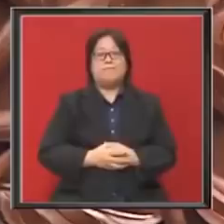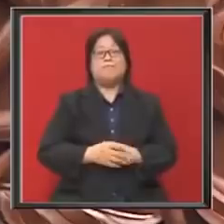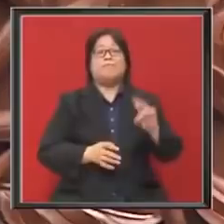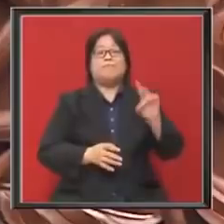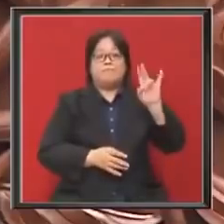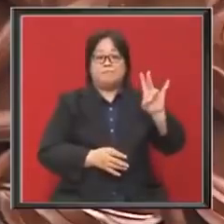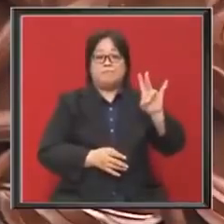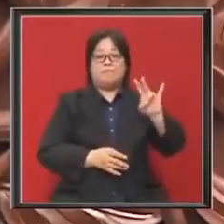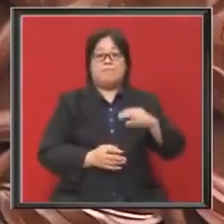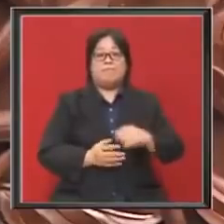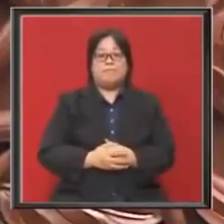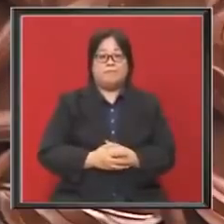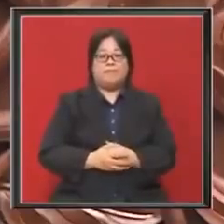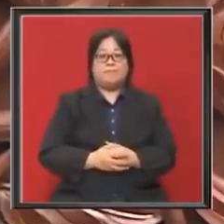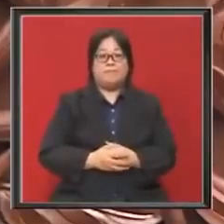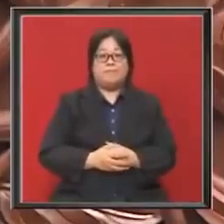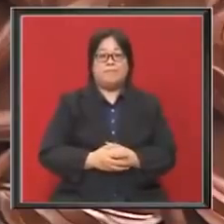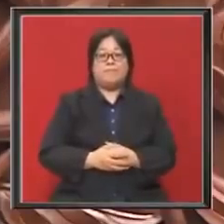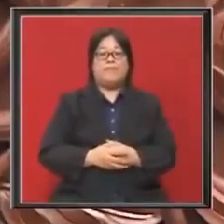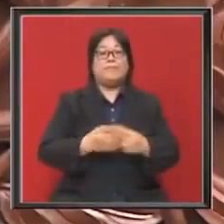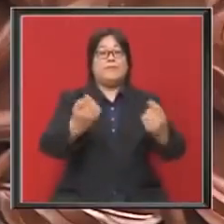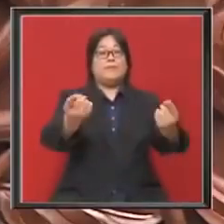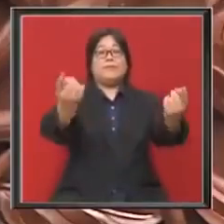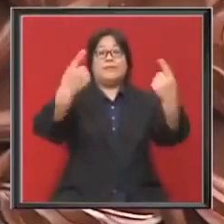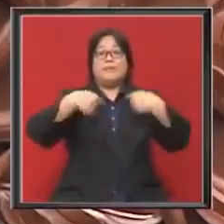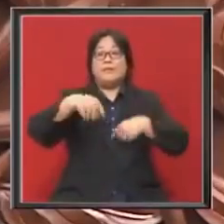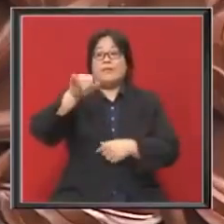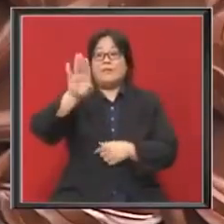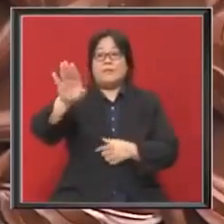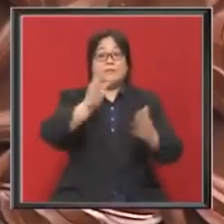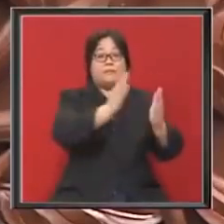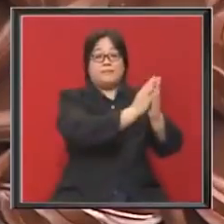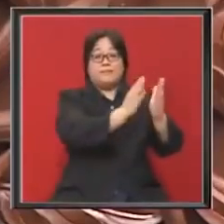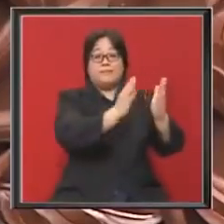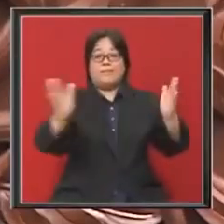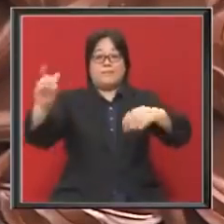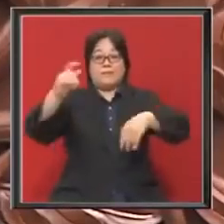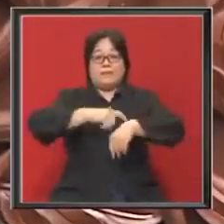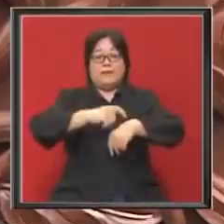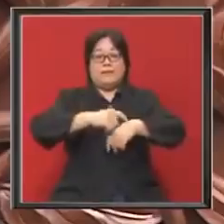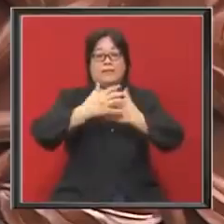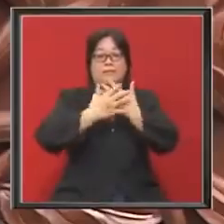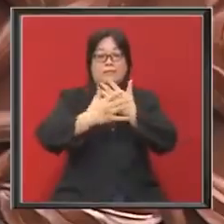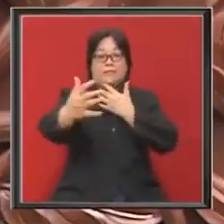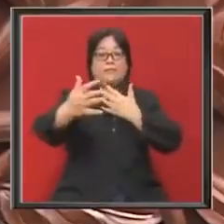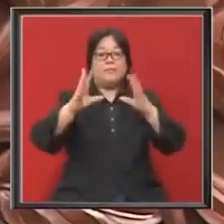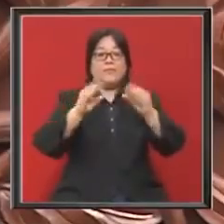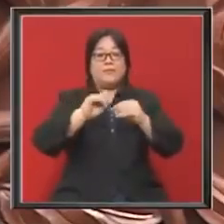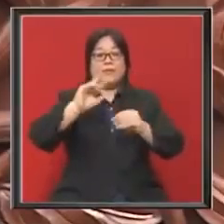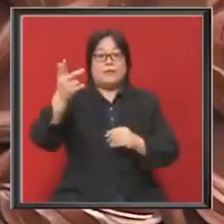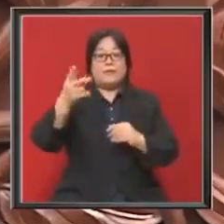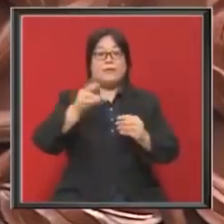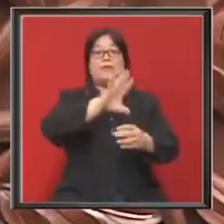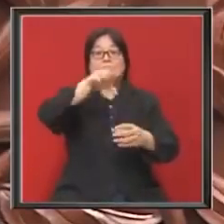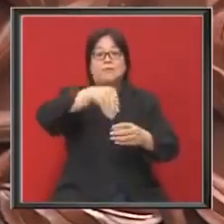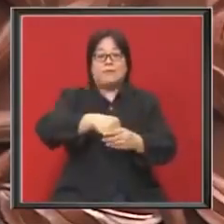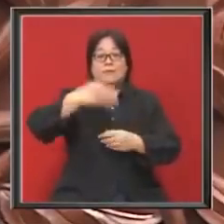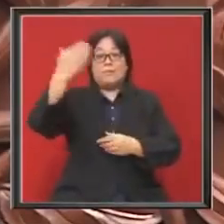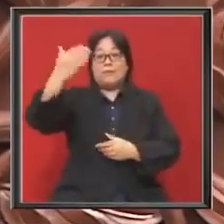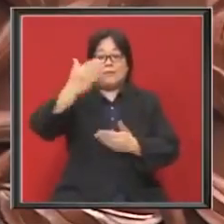ketujuh kehadiran alien borrowed sepanjang tempoh persidangan bersyarat ketiga termasuk